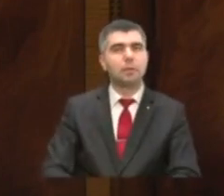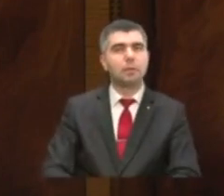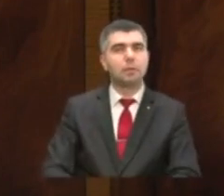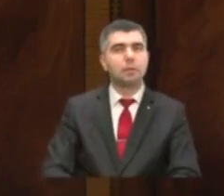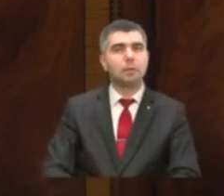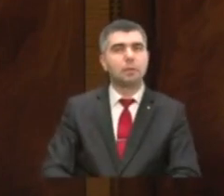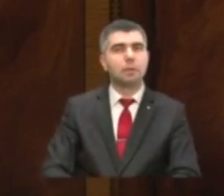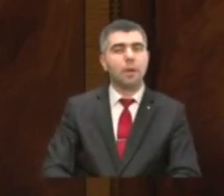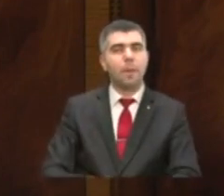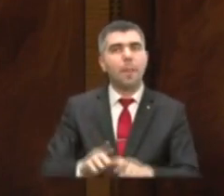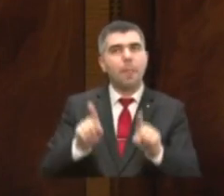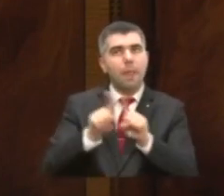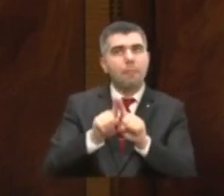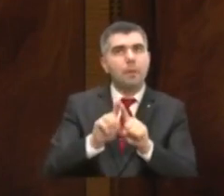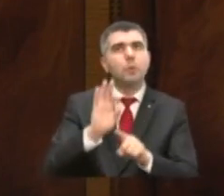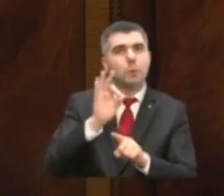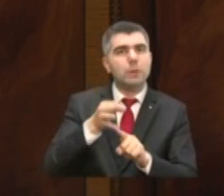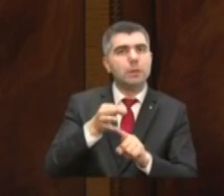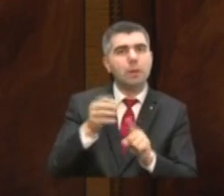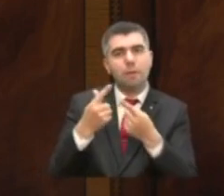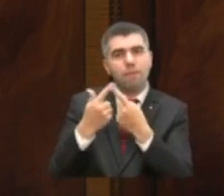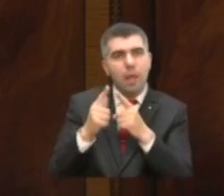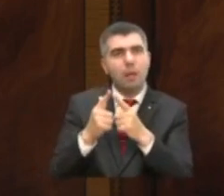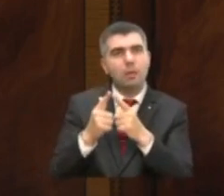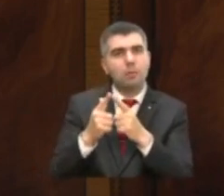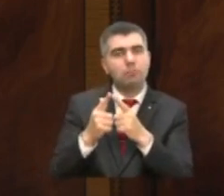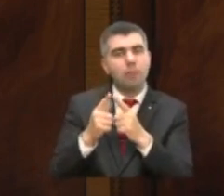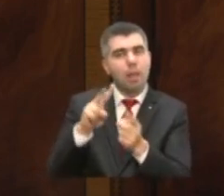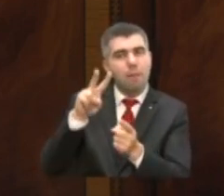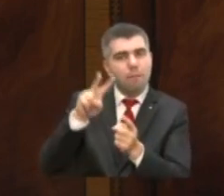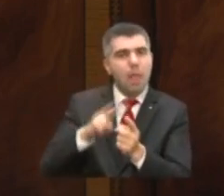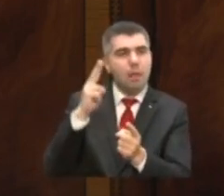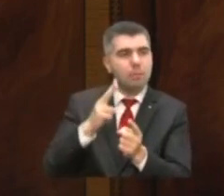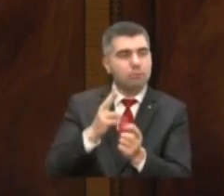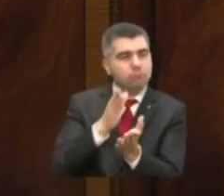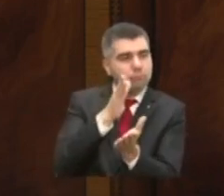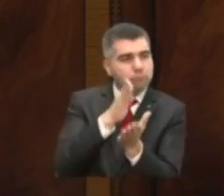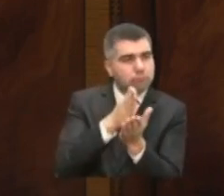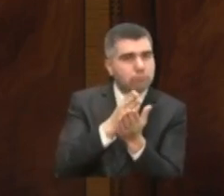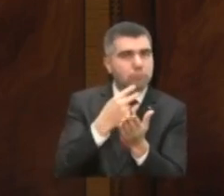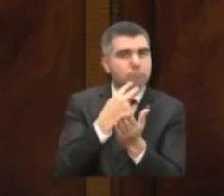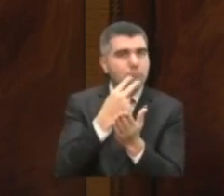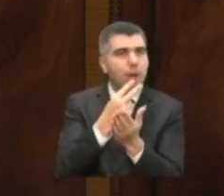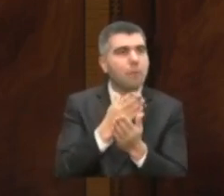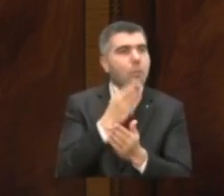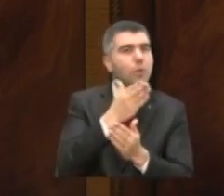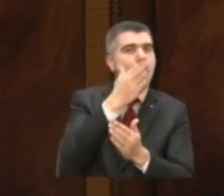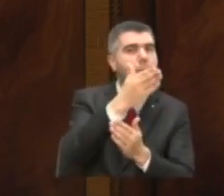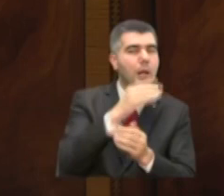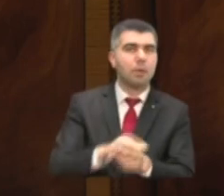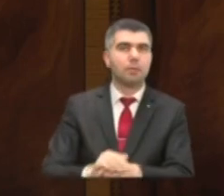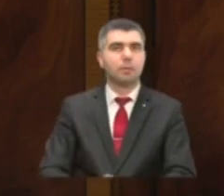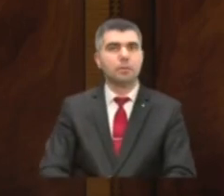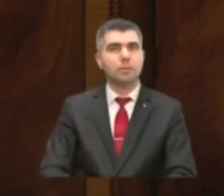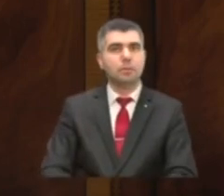مؤثر في جو الأمل، في جو الثقة، في النظر بإيجابية إلى المستقبل،